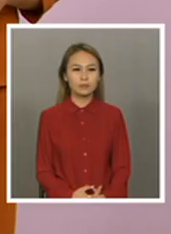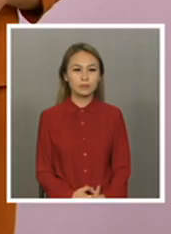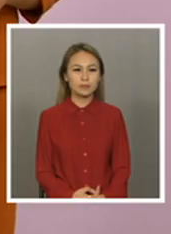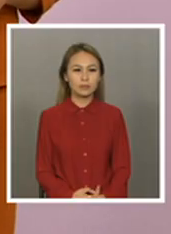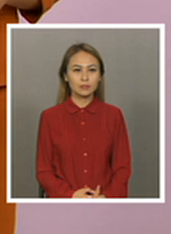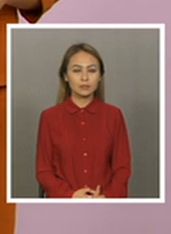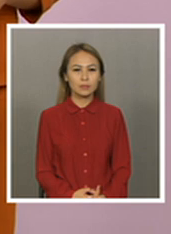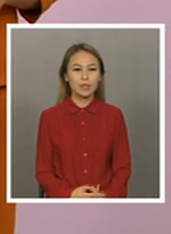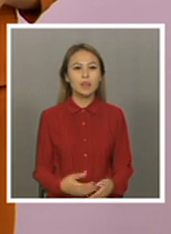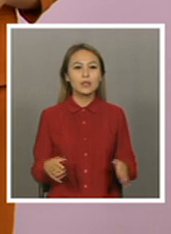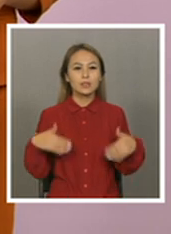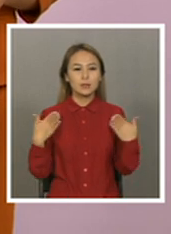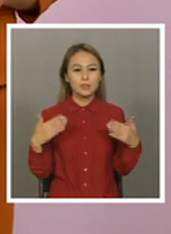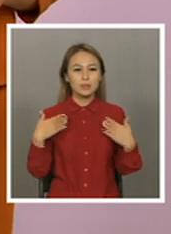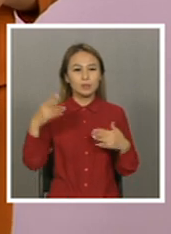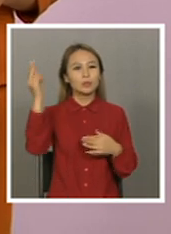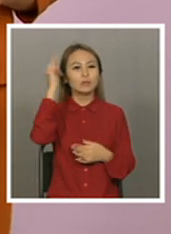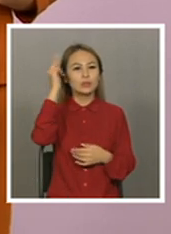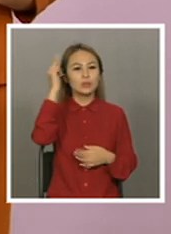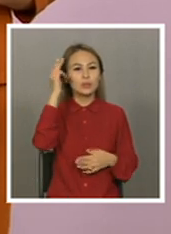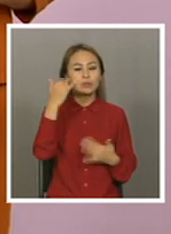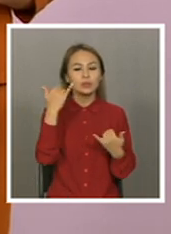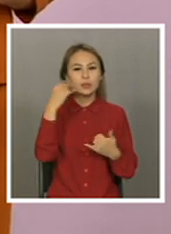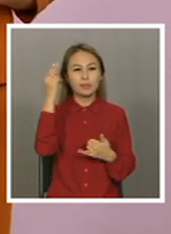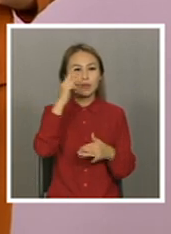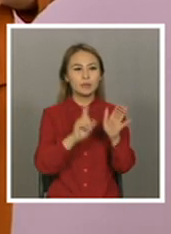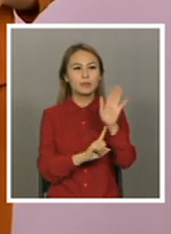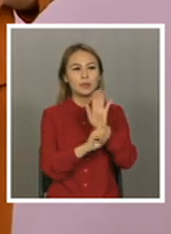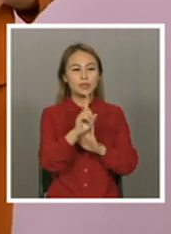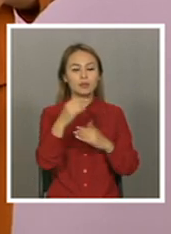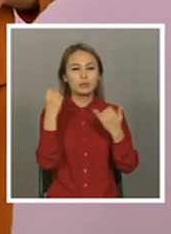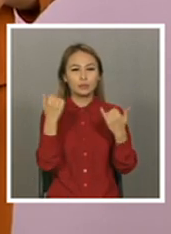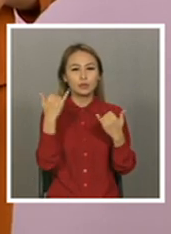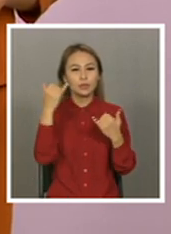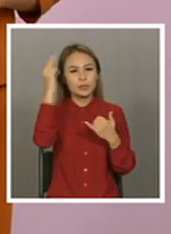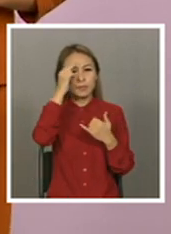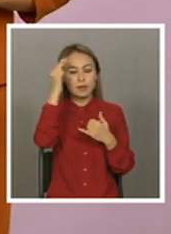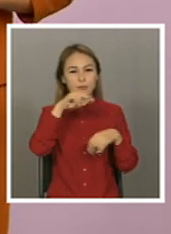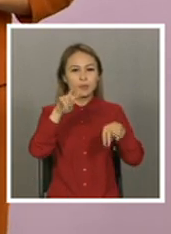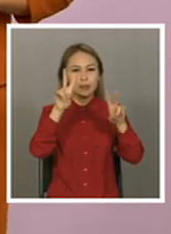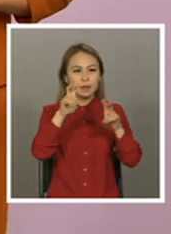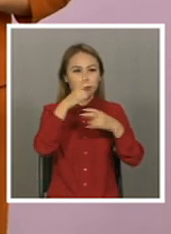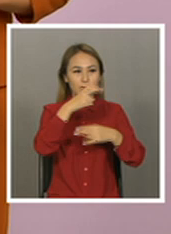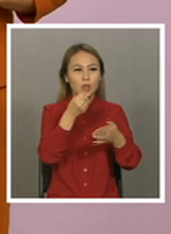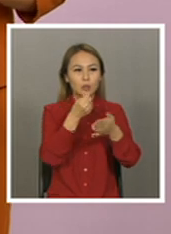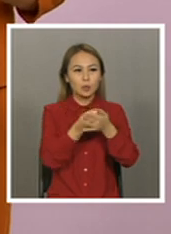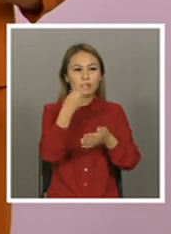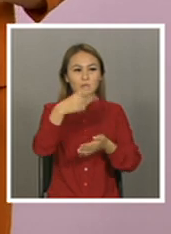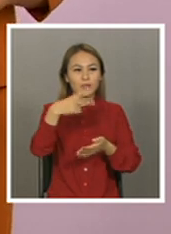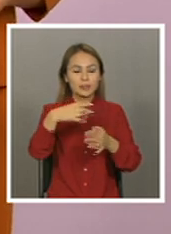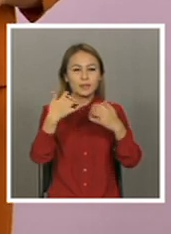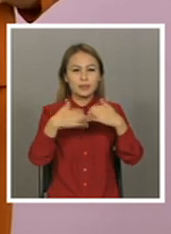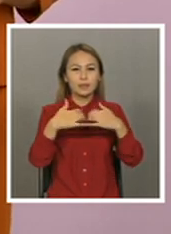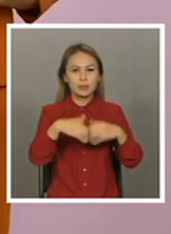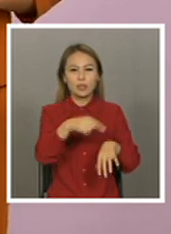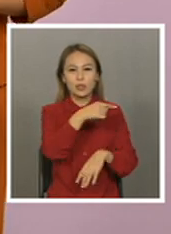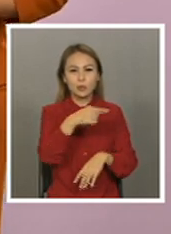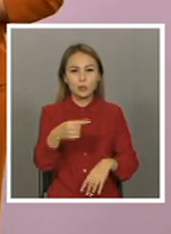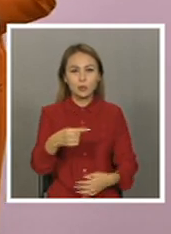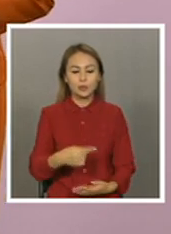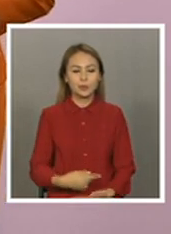Сәлеметсіңдер ме оқушылар? Сабағымызды бастаймыз. Бүгінгі сабағымыздың тақырыбы 20-ға дейінгі сандарды